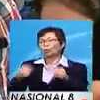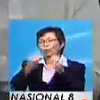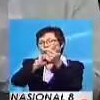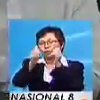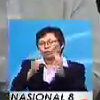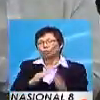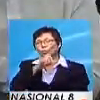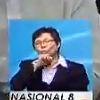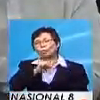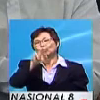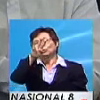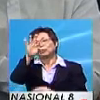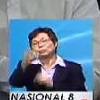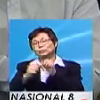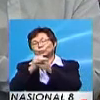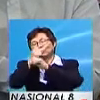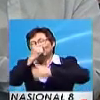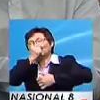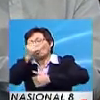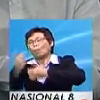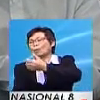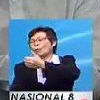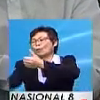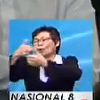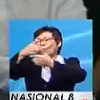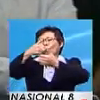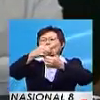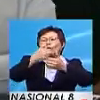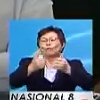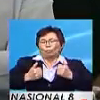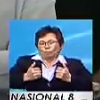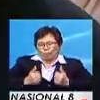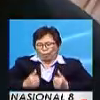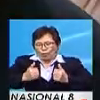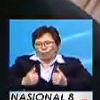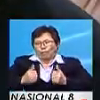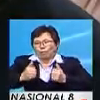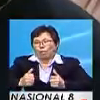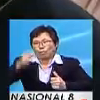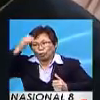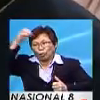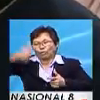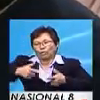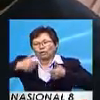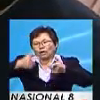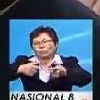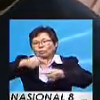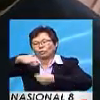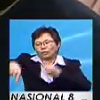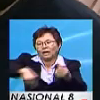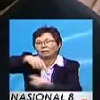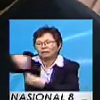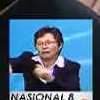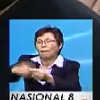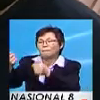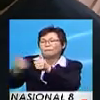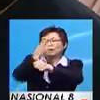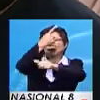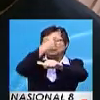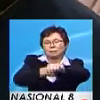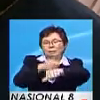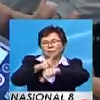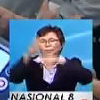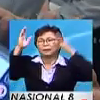29 tahun itu cukup teruja untuk menyertai perlumbaan ini kerana merupakan maraton berkonsepkan lari berganti-ganti pertama pernah diadakan di